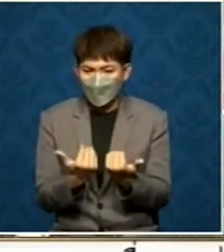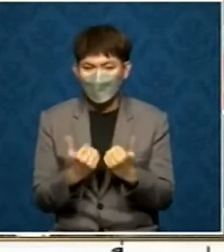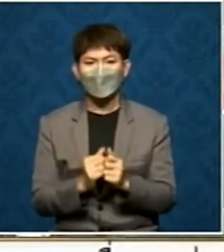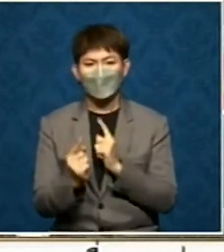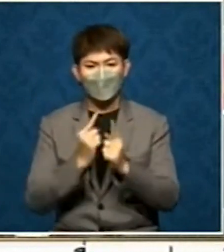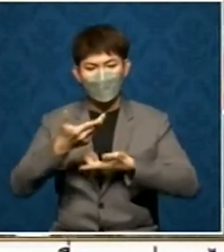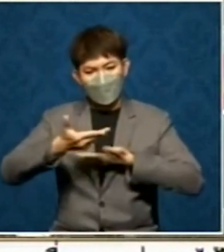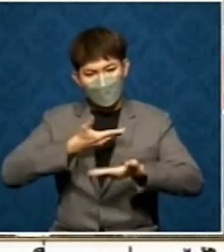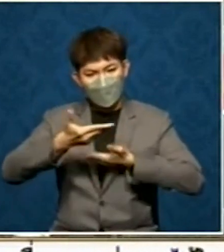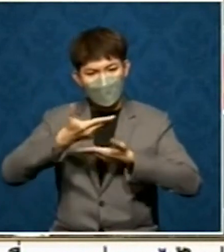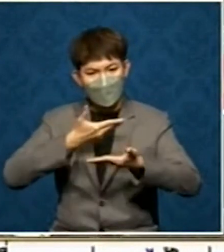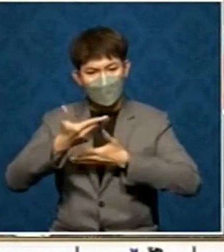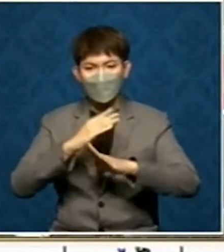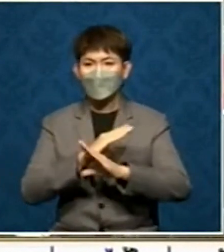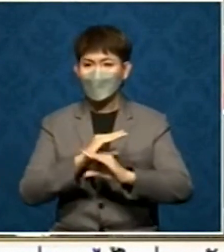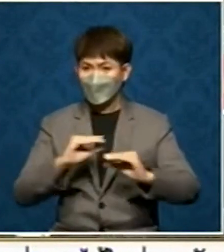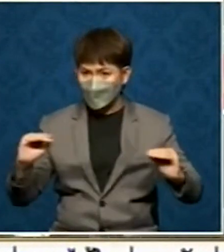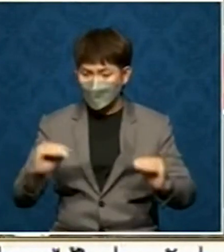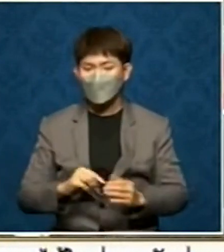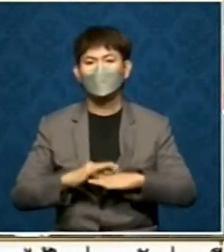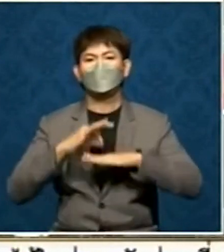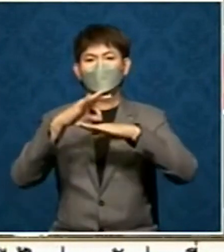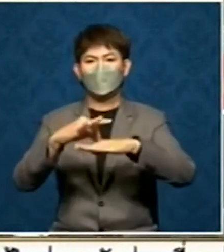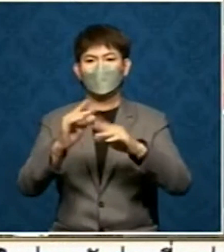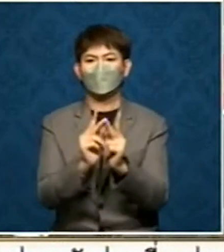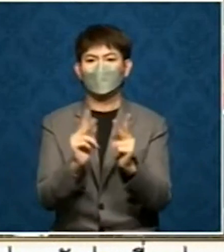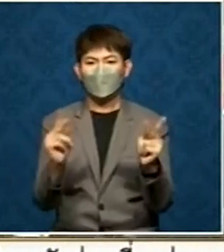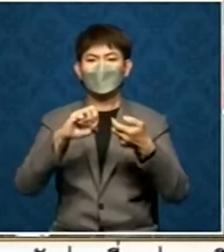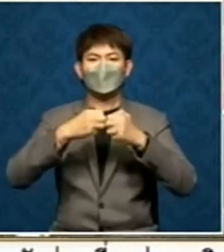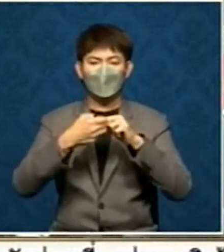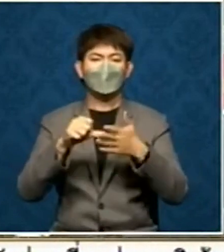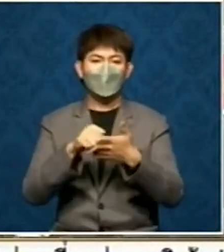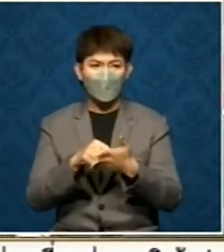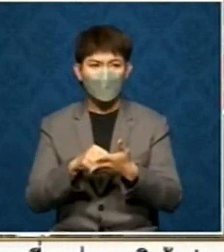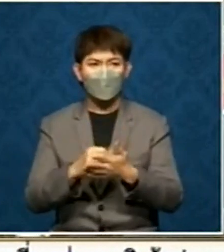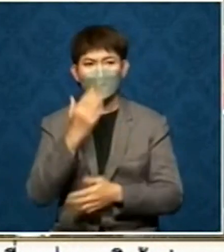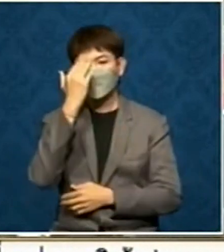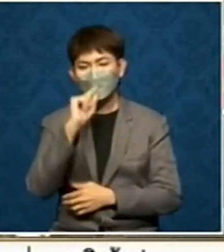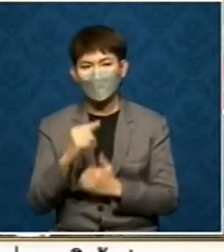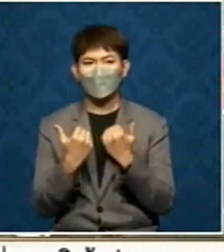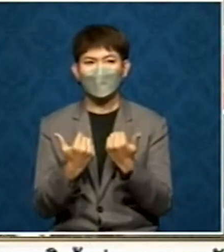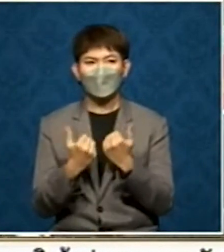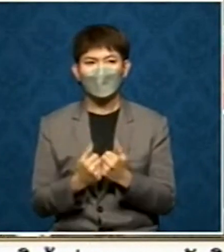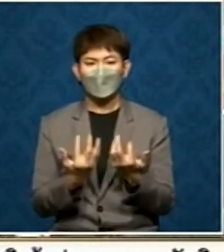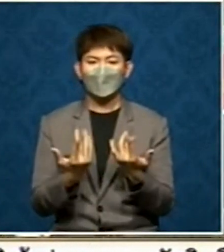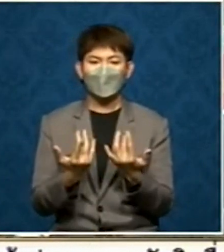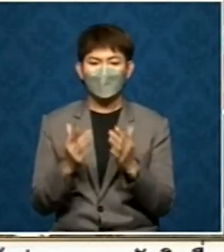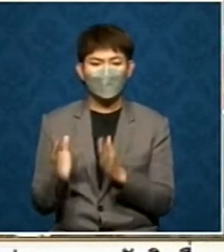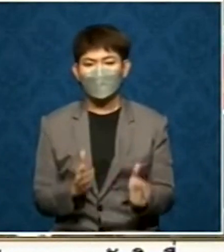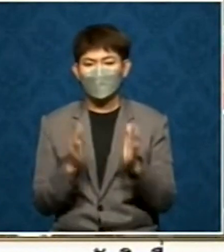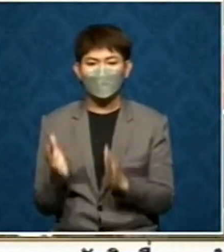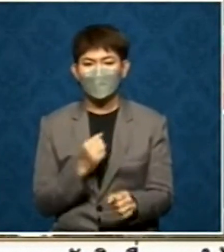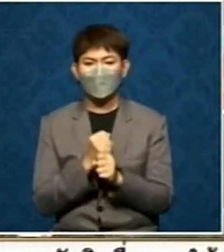ไมตั้งแต่ตนอภิปรายไป ป้.ป.ช.ไม่ทำอะไรเพรีกว่าการอภิปลายประเด็ของปป.ช. ทำให้สภาดุเดือดมา